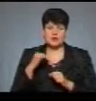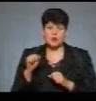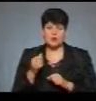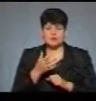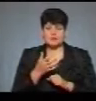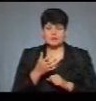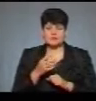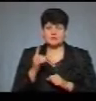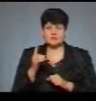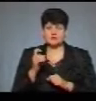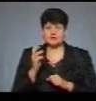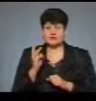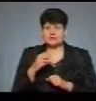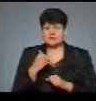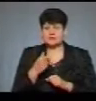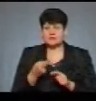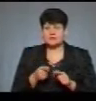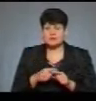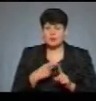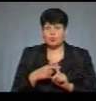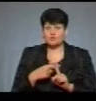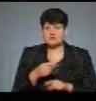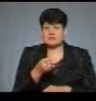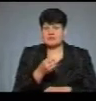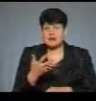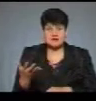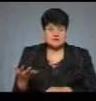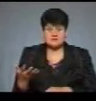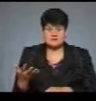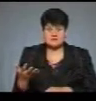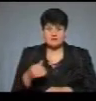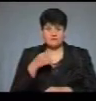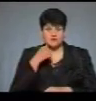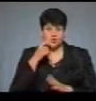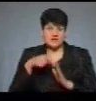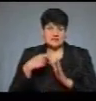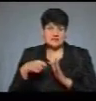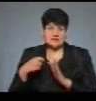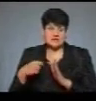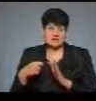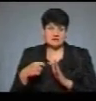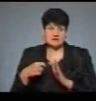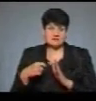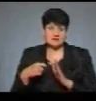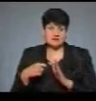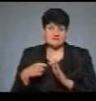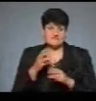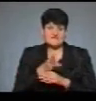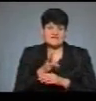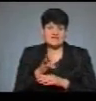температуру за 130 років. Ми маємо зараз плюс 15. Ми вчора знімали навіть цілі обрядові